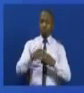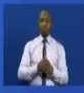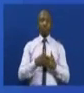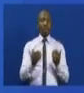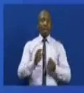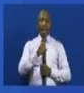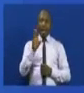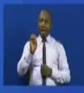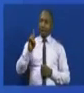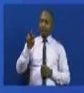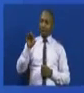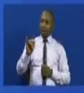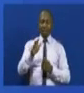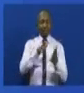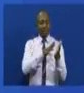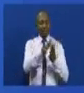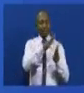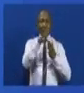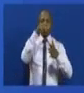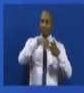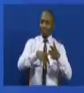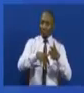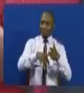Henry Mabumu anatupitisha katika hii ripoti.